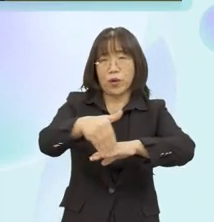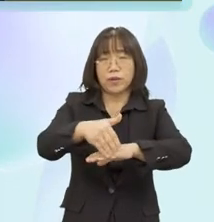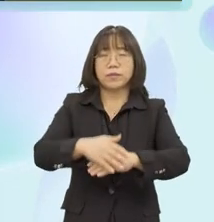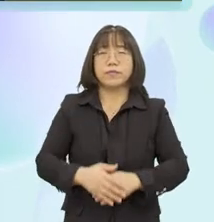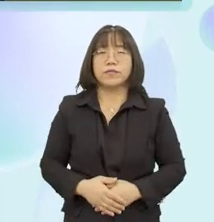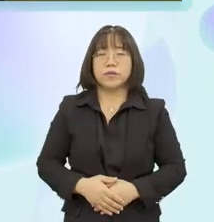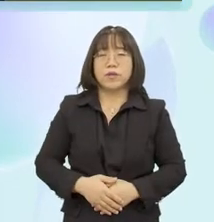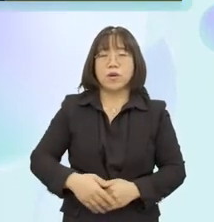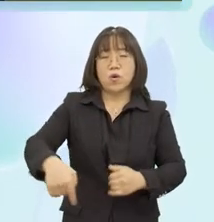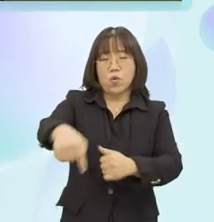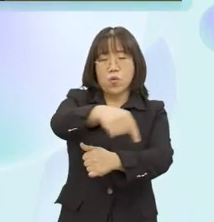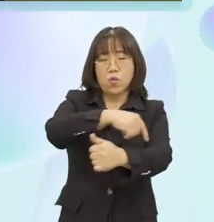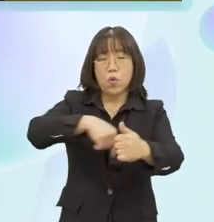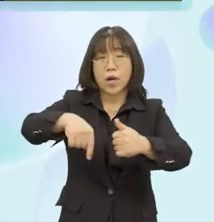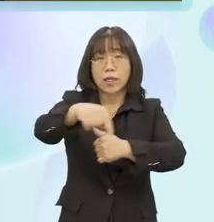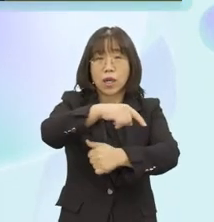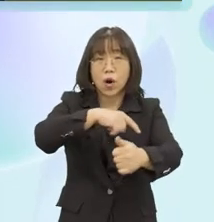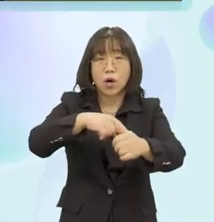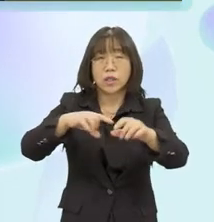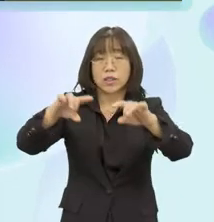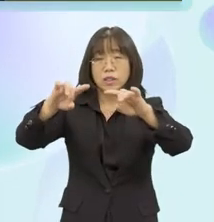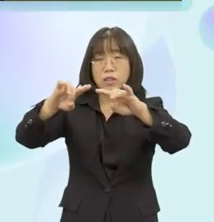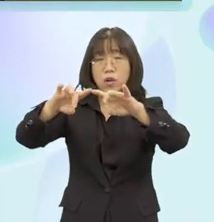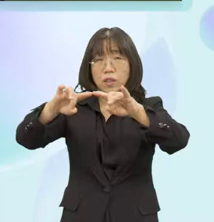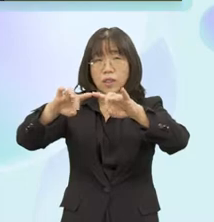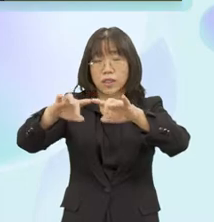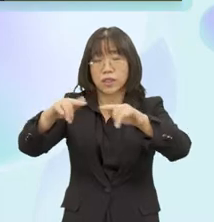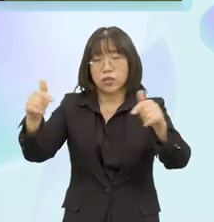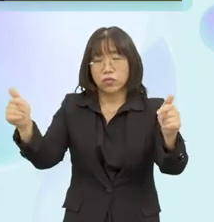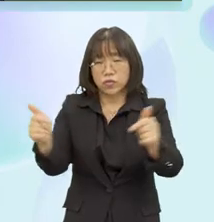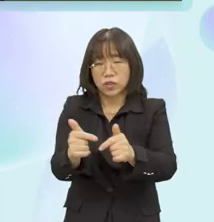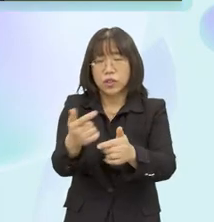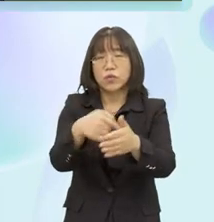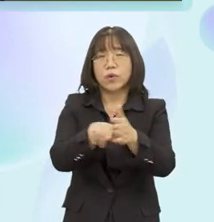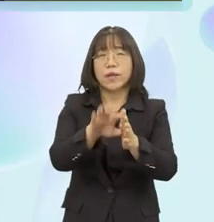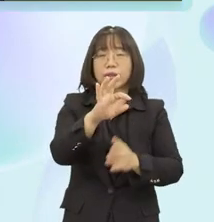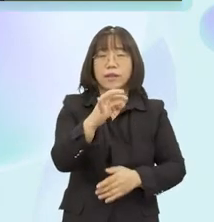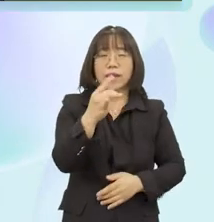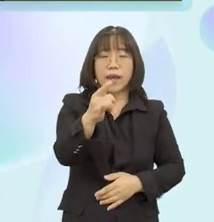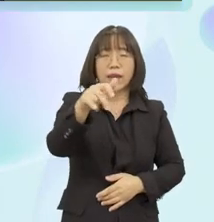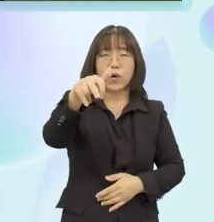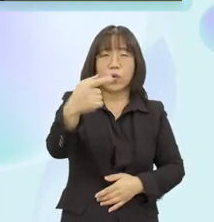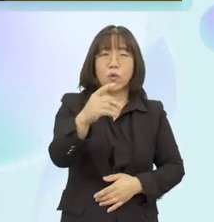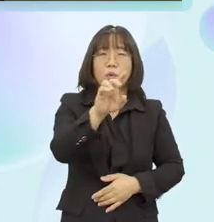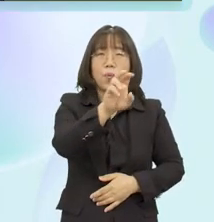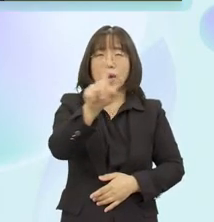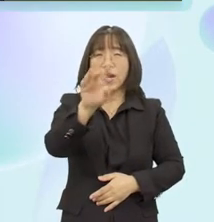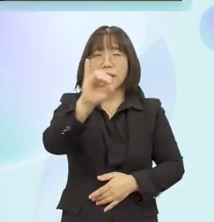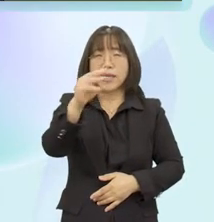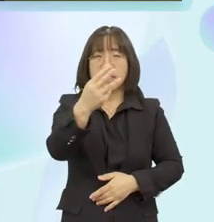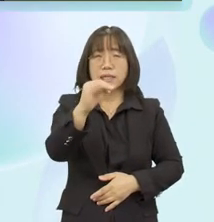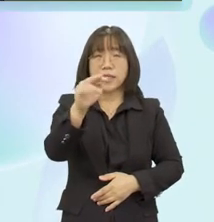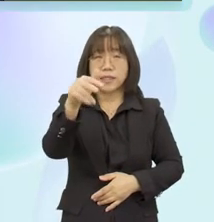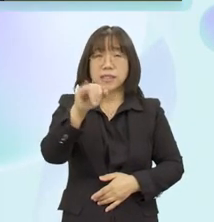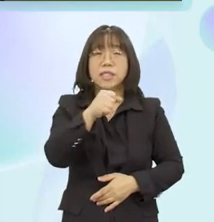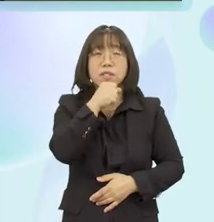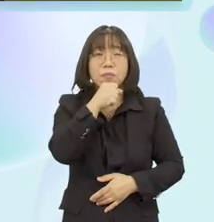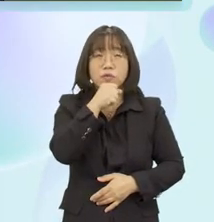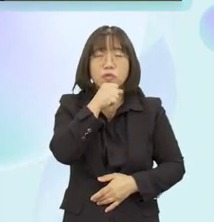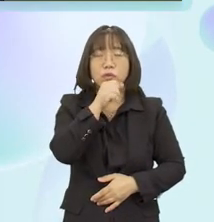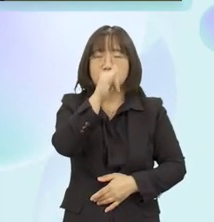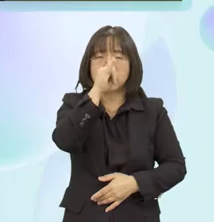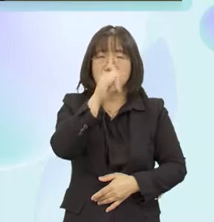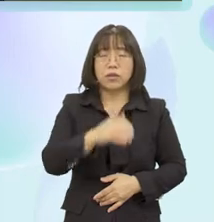강서구는 그동안 환경과 에너지 절약에 도움이 되는 에코 마일리지 제도를 운영하고 있는데요. 특히 강서구는